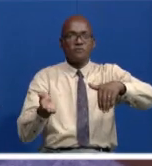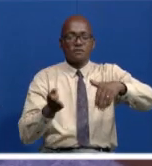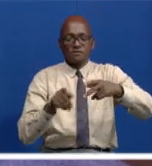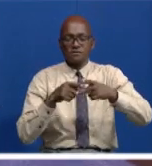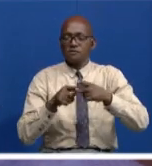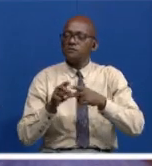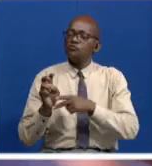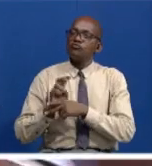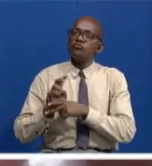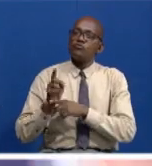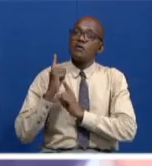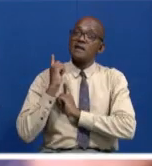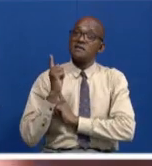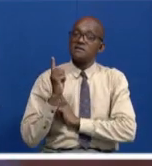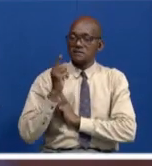na wy